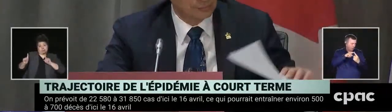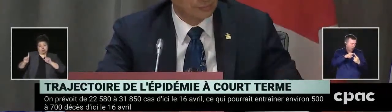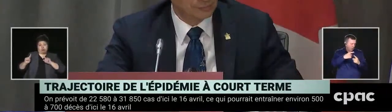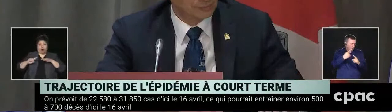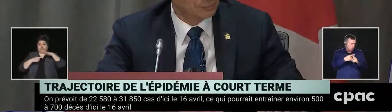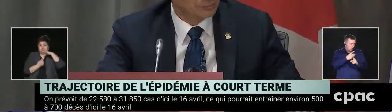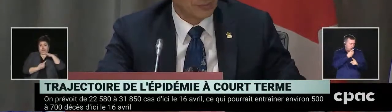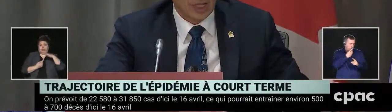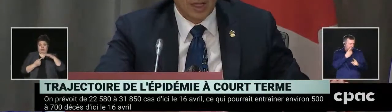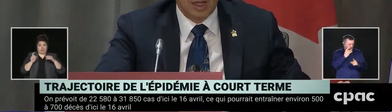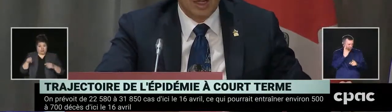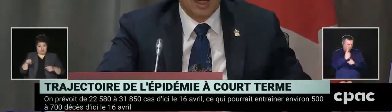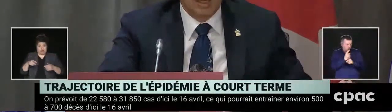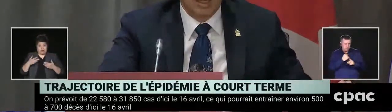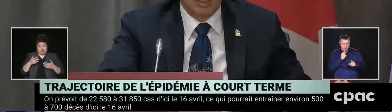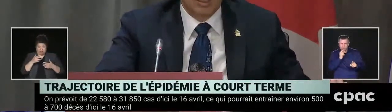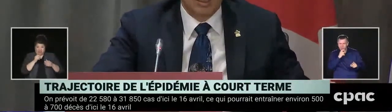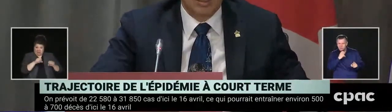compris.